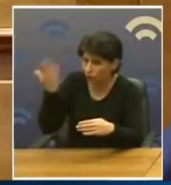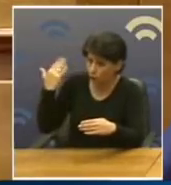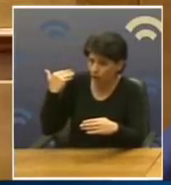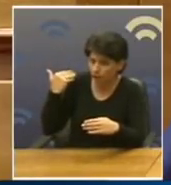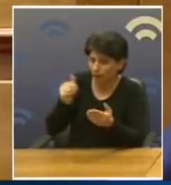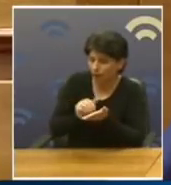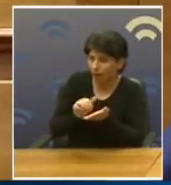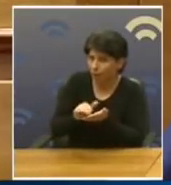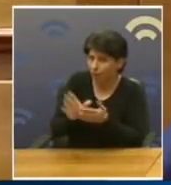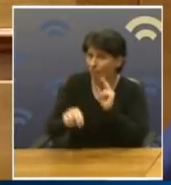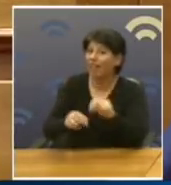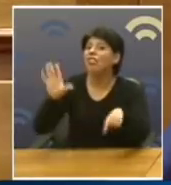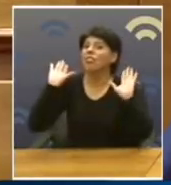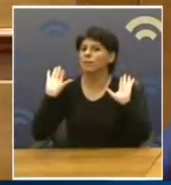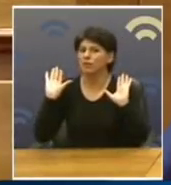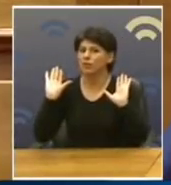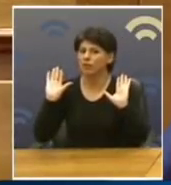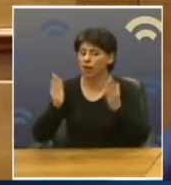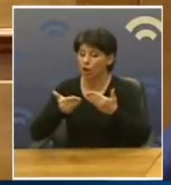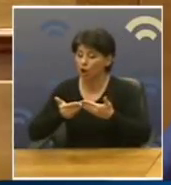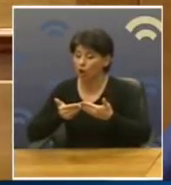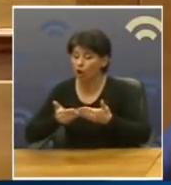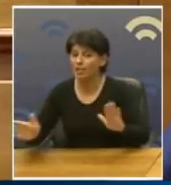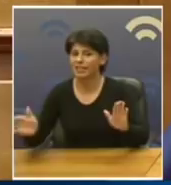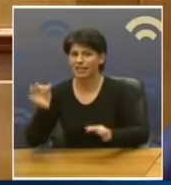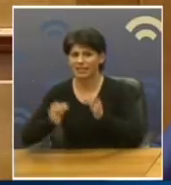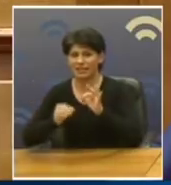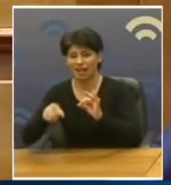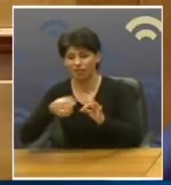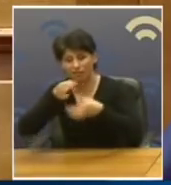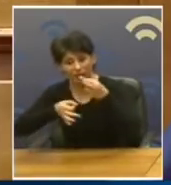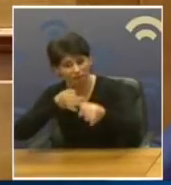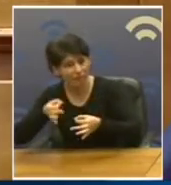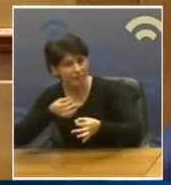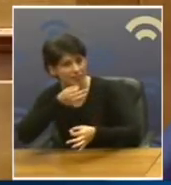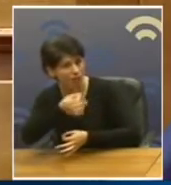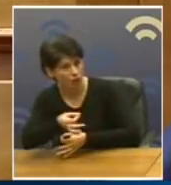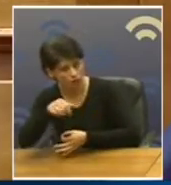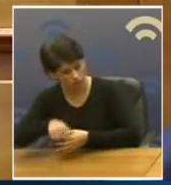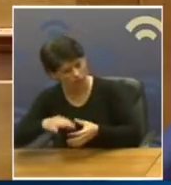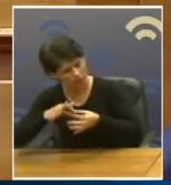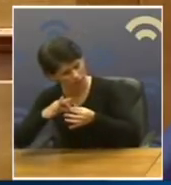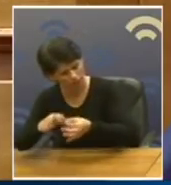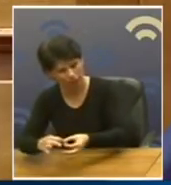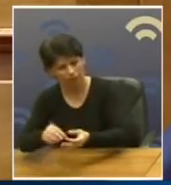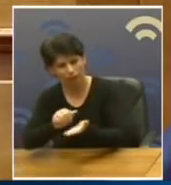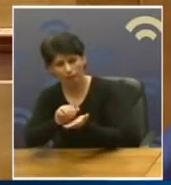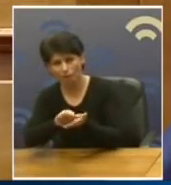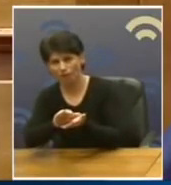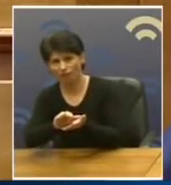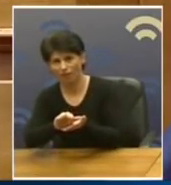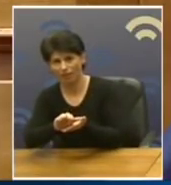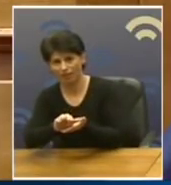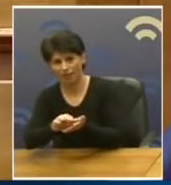αποφύγατε να το ψηφίσετε, χωρίς να ανοίξετε μέτωπο με αυτή τη διευκρινιστική δήλωση. Και σήμερα συνεχίζετε να αποφεύγετε και να αρνείστε